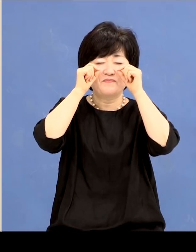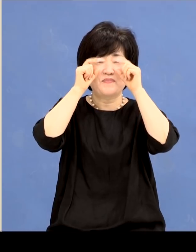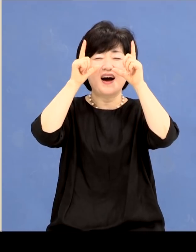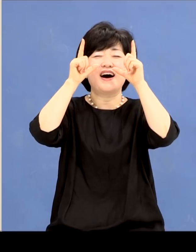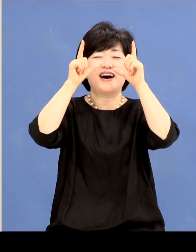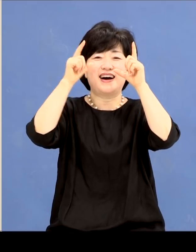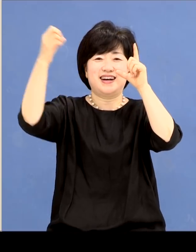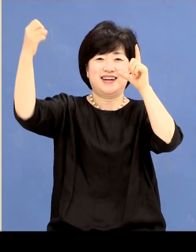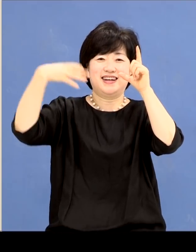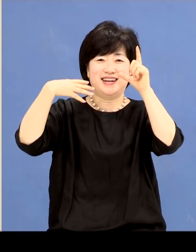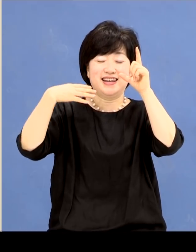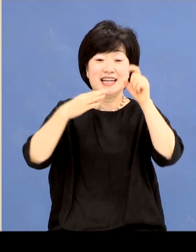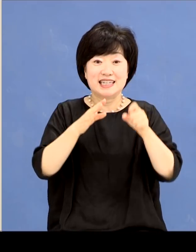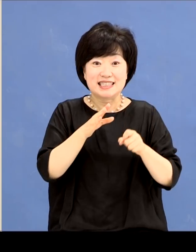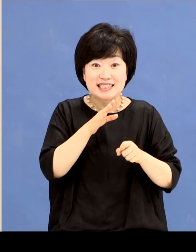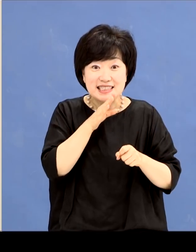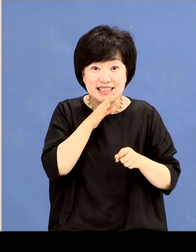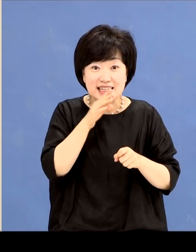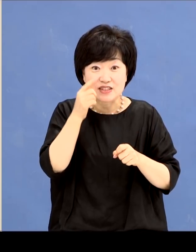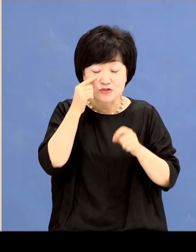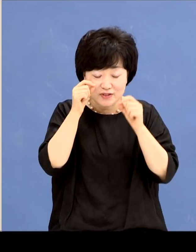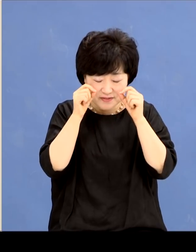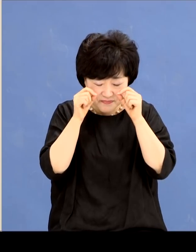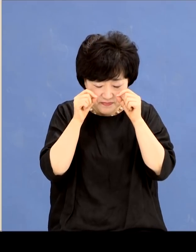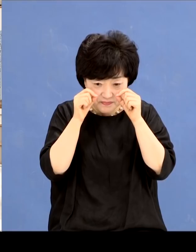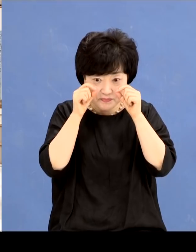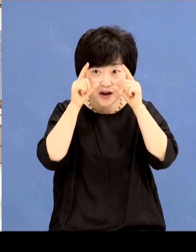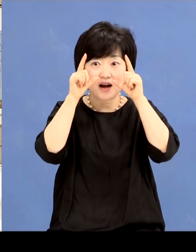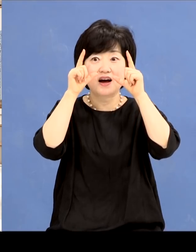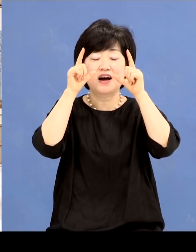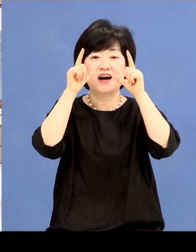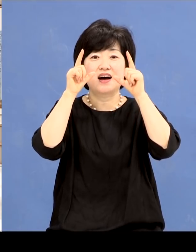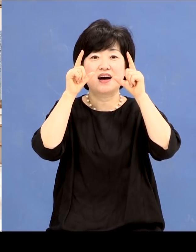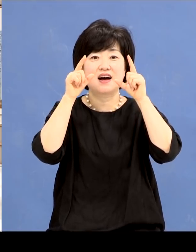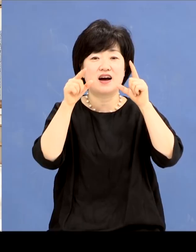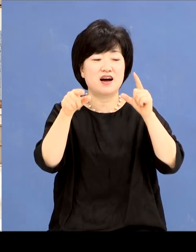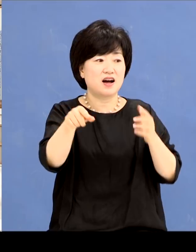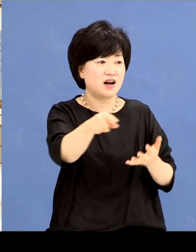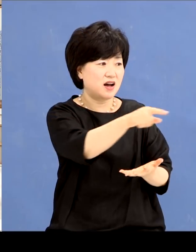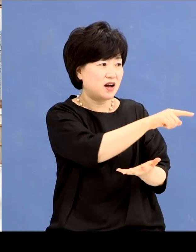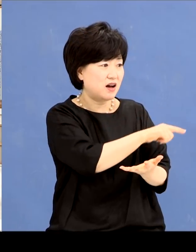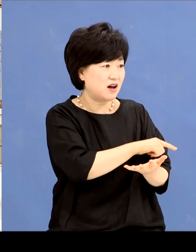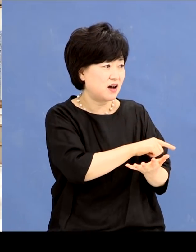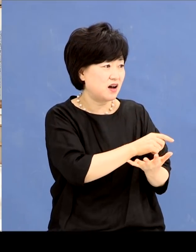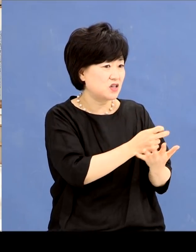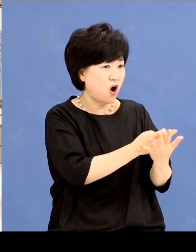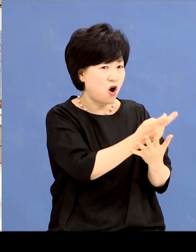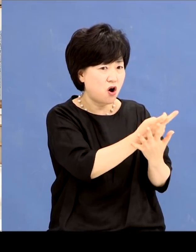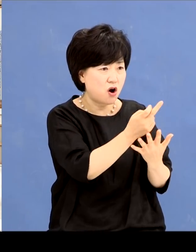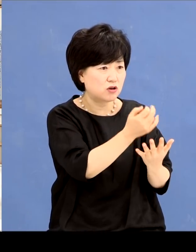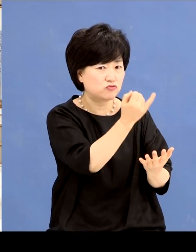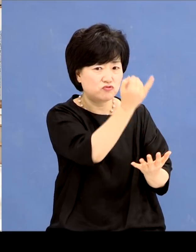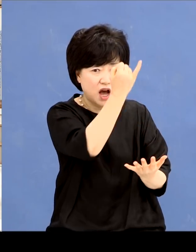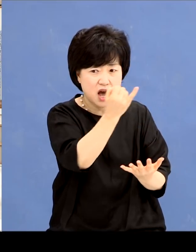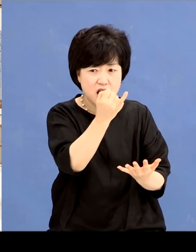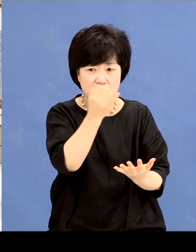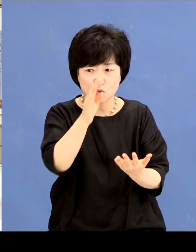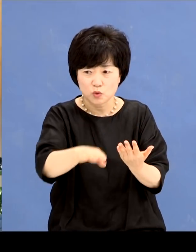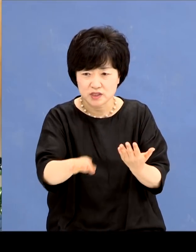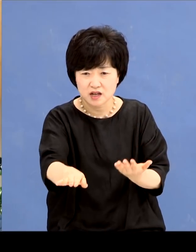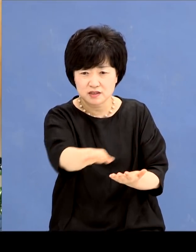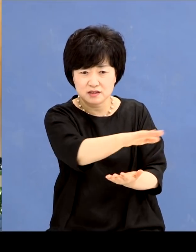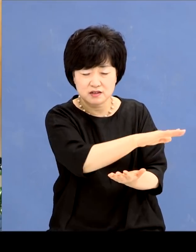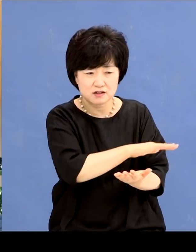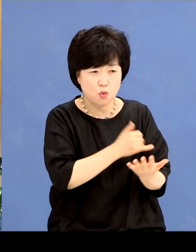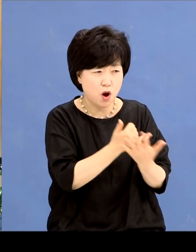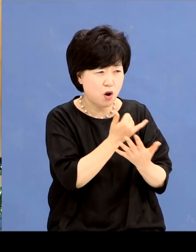그 눈이라면 그냥 실제 제 눈을 뜨게 하신 거예요. 눈을 네. 뜨니 형님들, 누나들 이렇게 동생들이 보이더라고요. 네. 예.